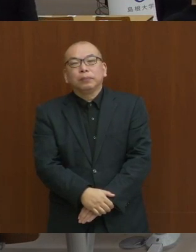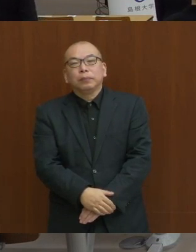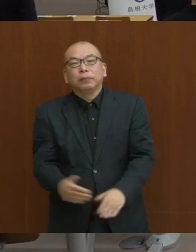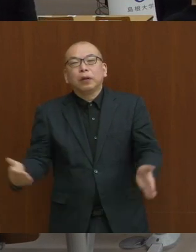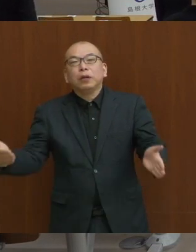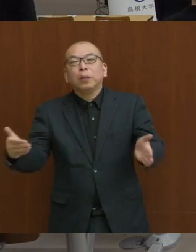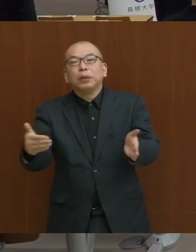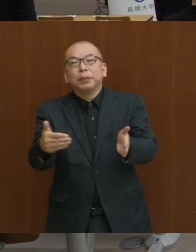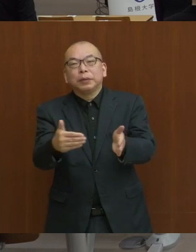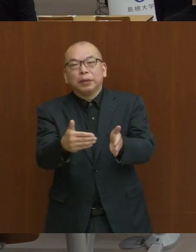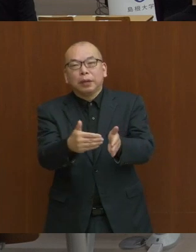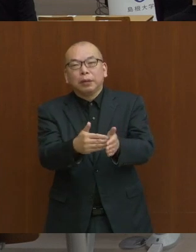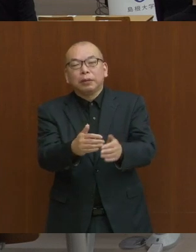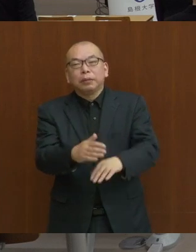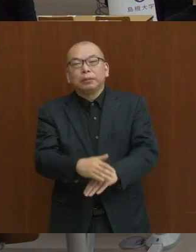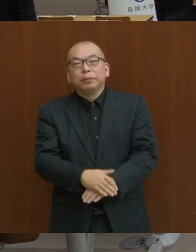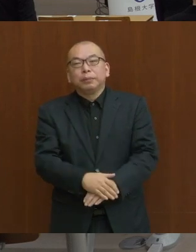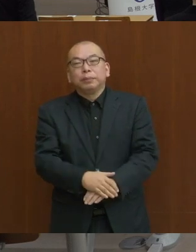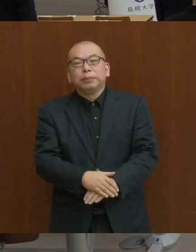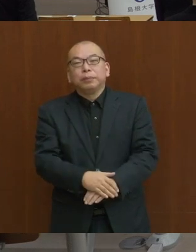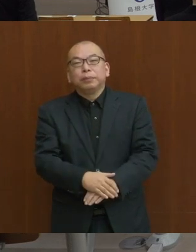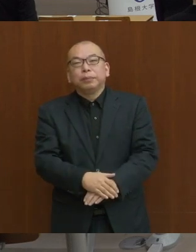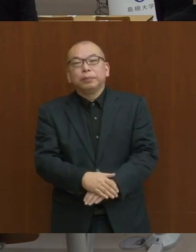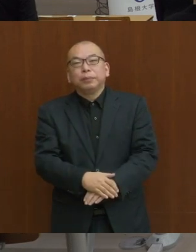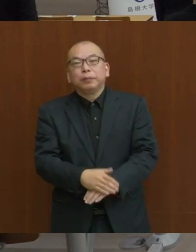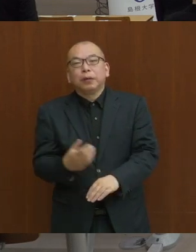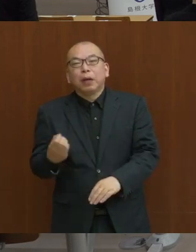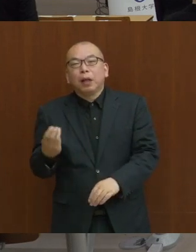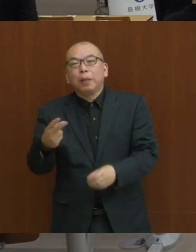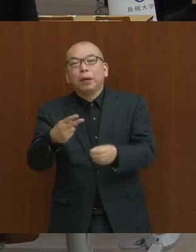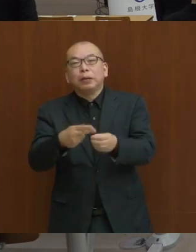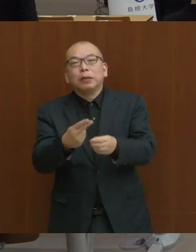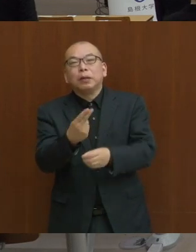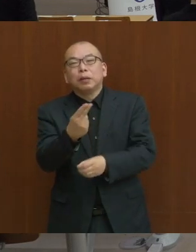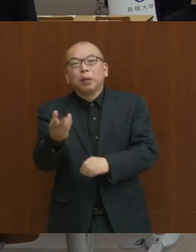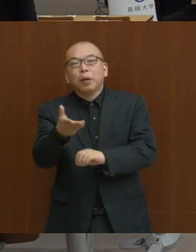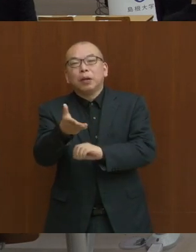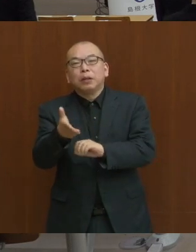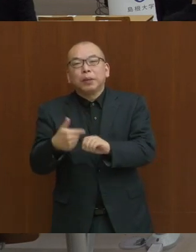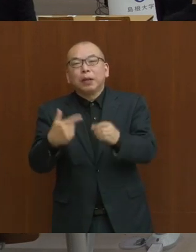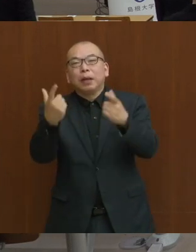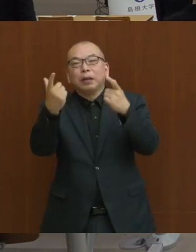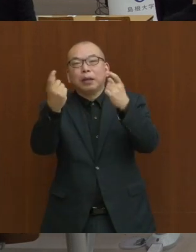以上をもちまして、令和2年度島根